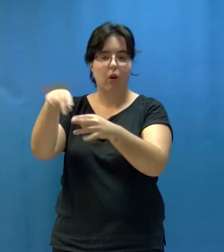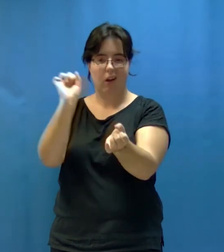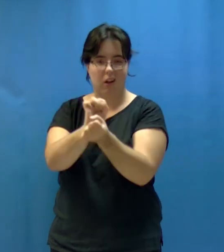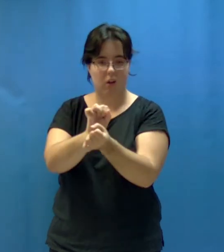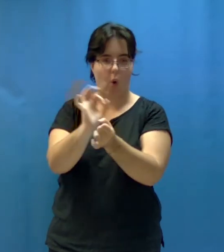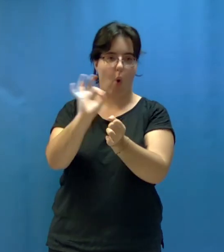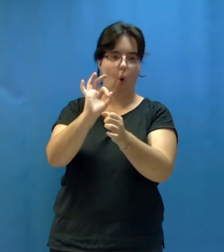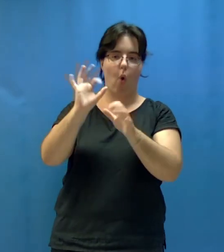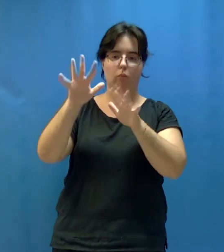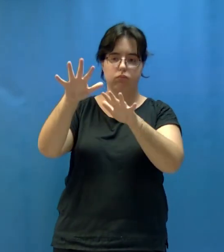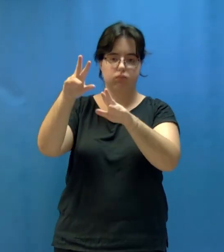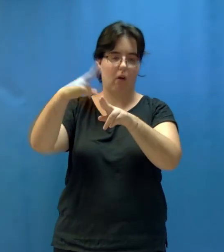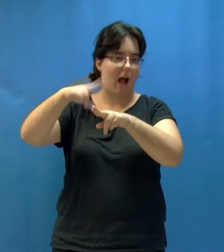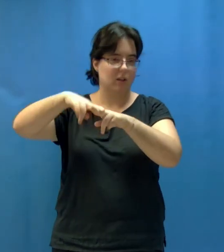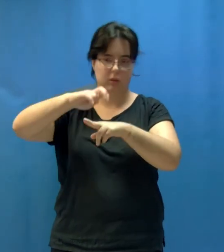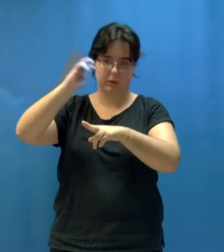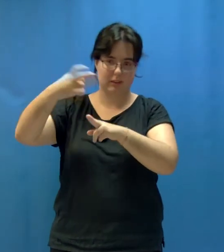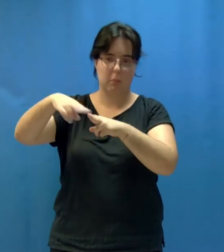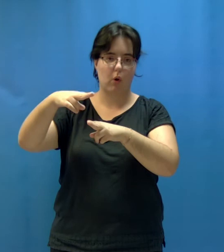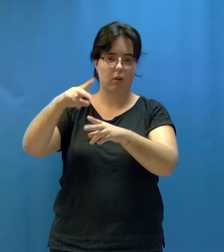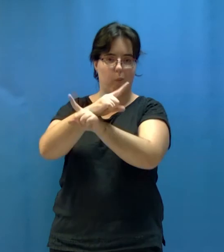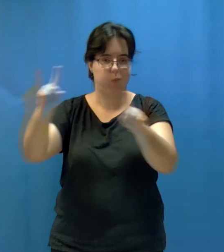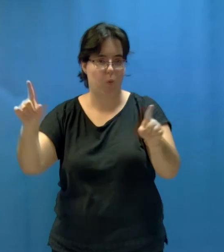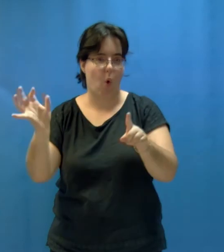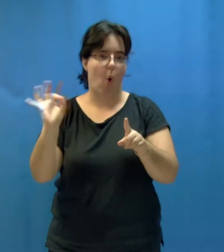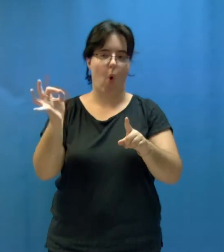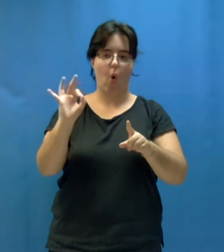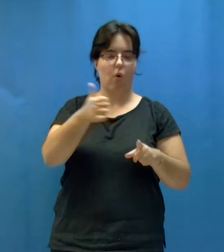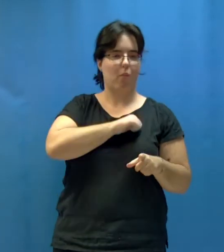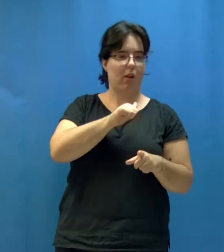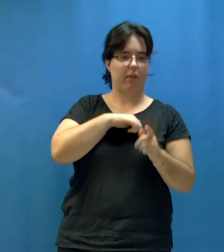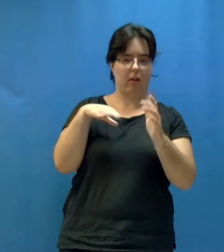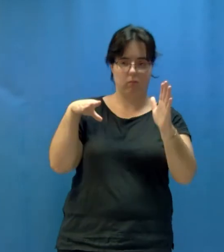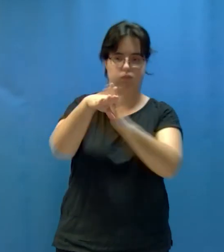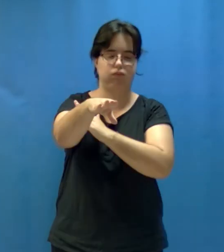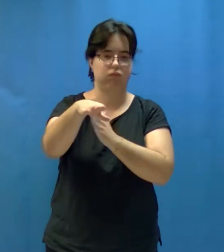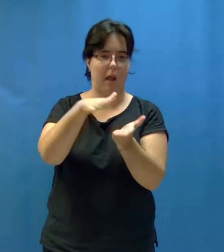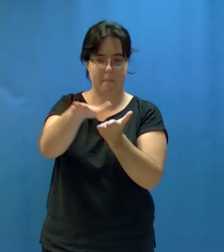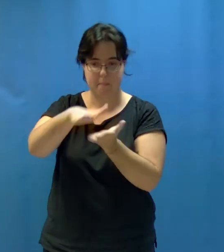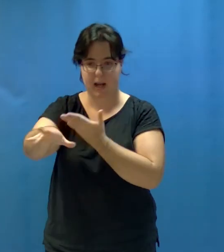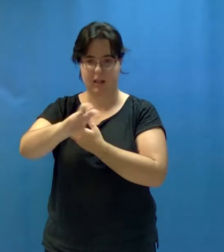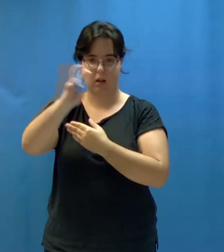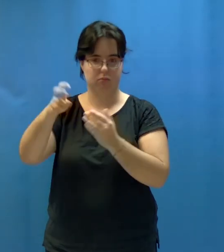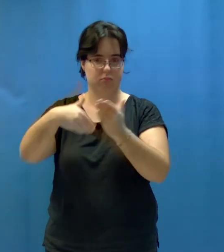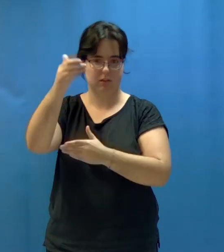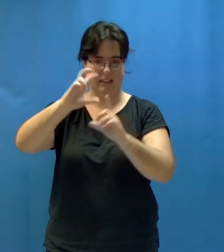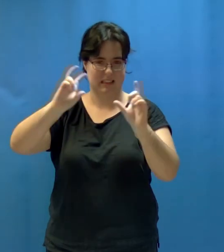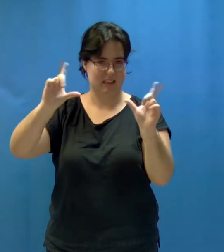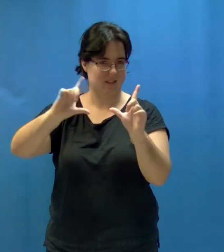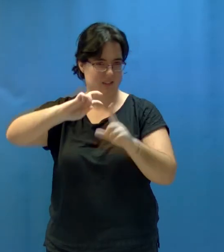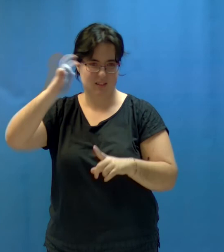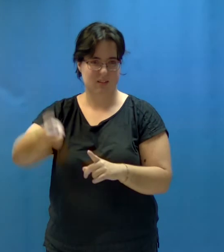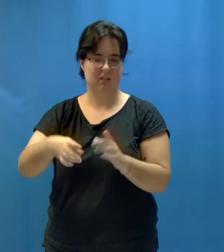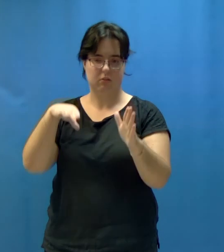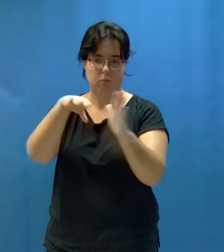d'actes i reunions polítiques, l'entrada de les forces de seguretat en impremtes i en mitjans de comunicació, el